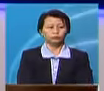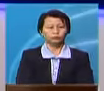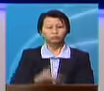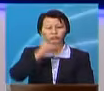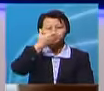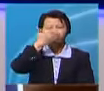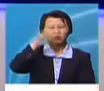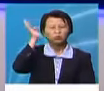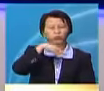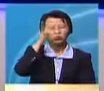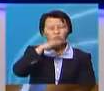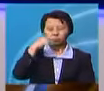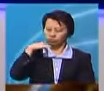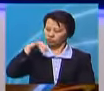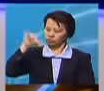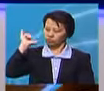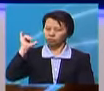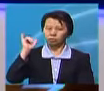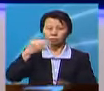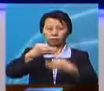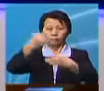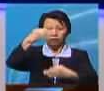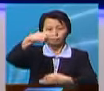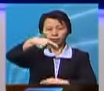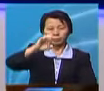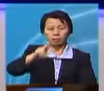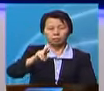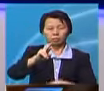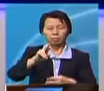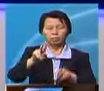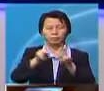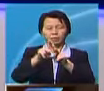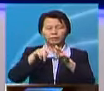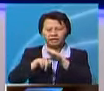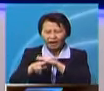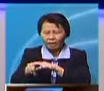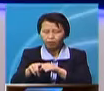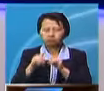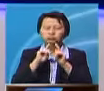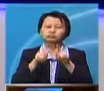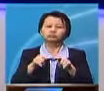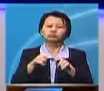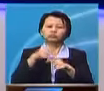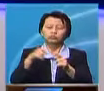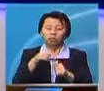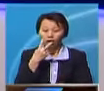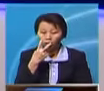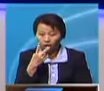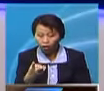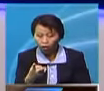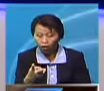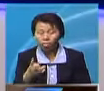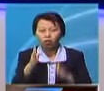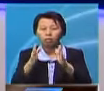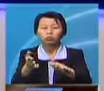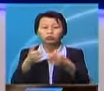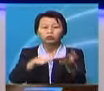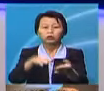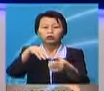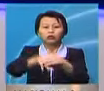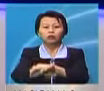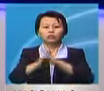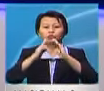Bau busuk sejak semalam di flat PPR Kampung 5 Pantai Dalam terjawab apabila mereka menemukan penghuni yang meninggal